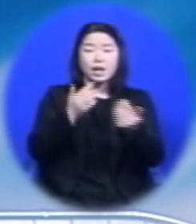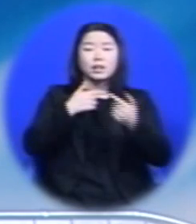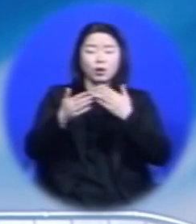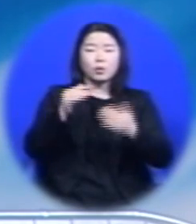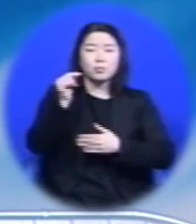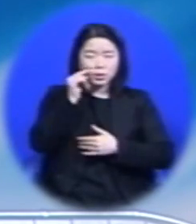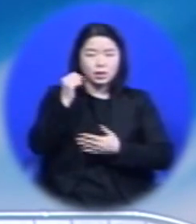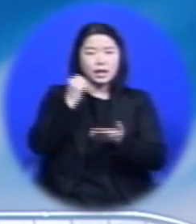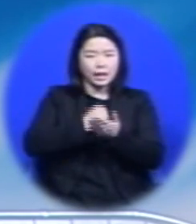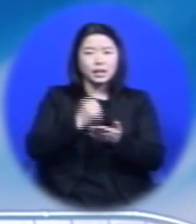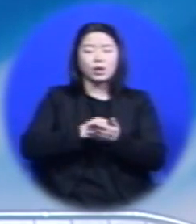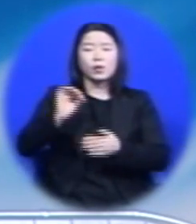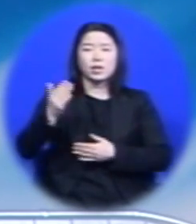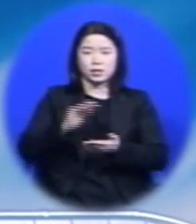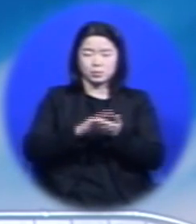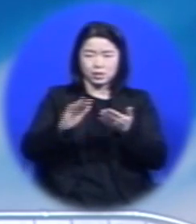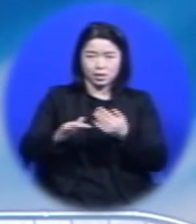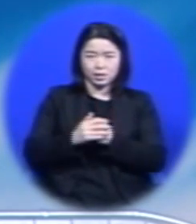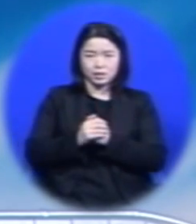사실이 안타까워 하는